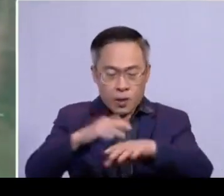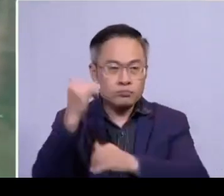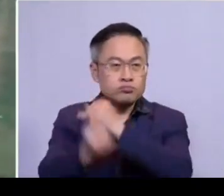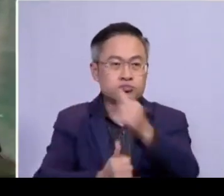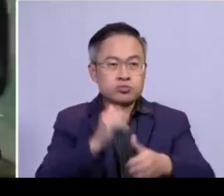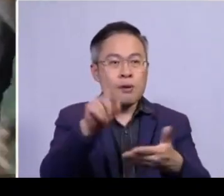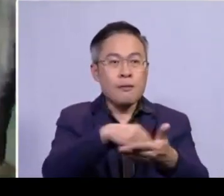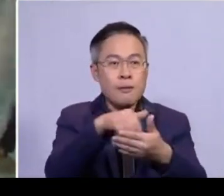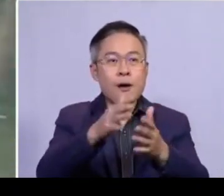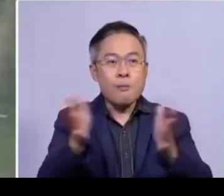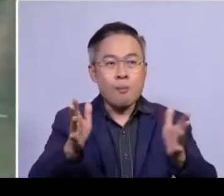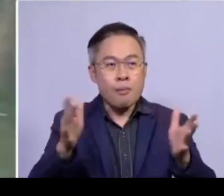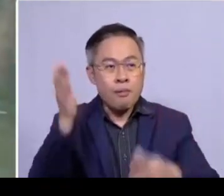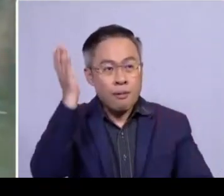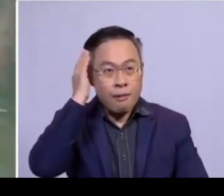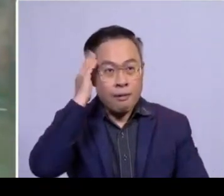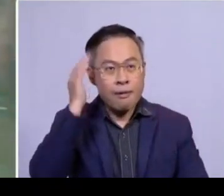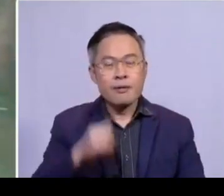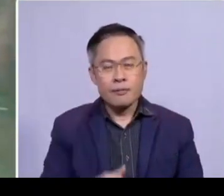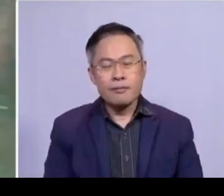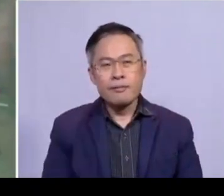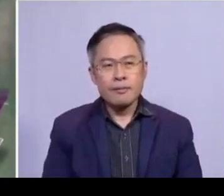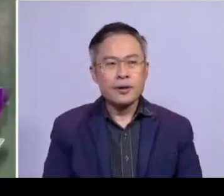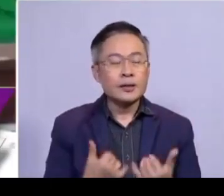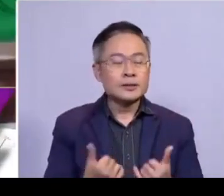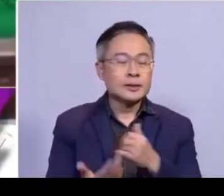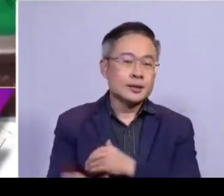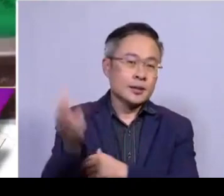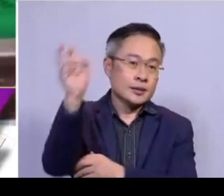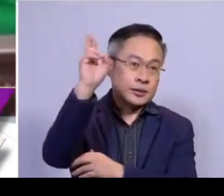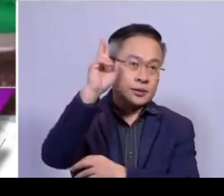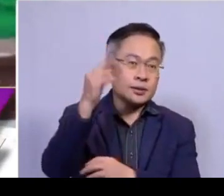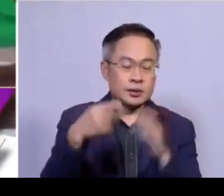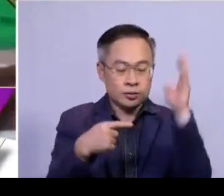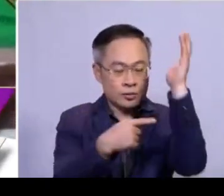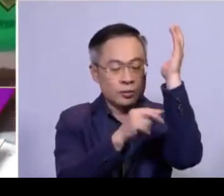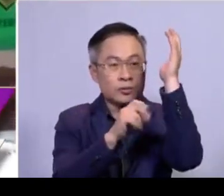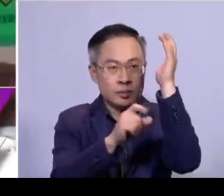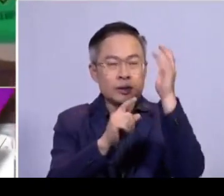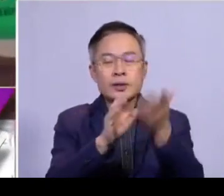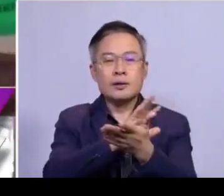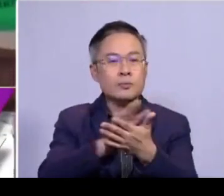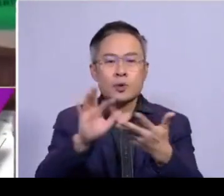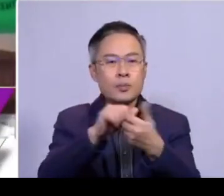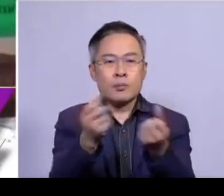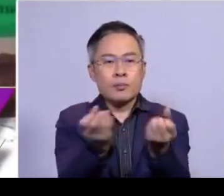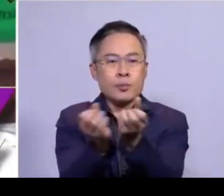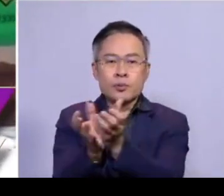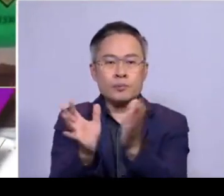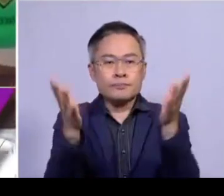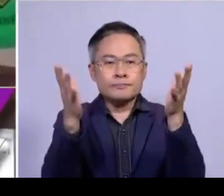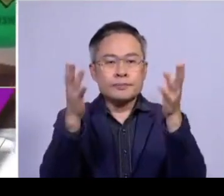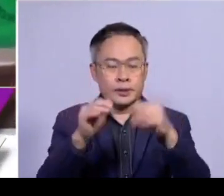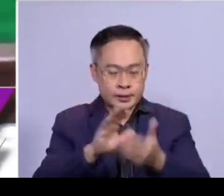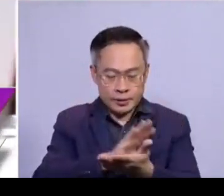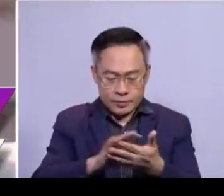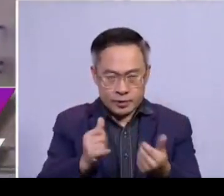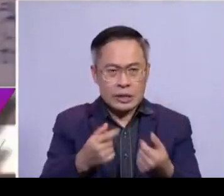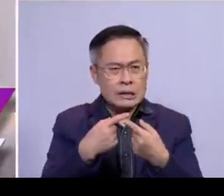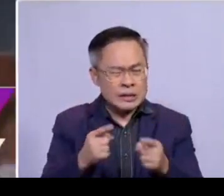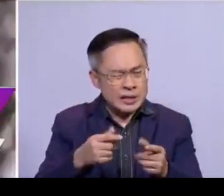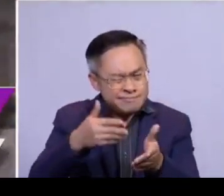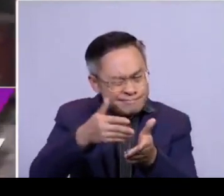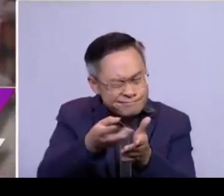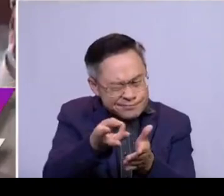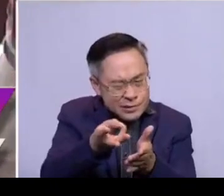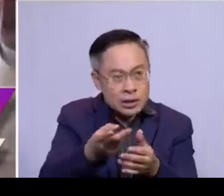ขณะที่ภาพรวมการออกมาใช้สิทธิ์เลือกตั้งของประชาชนครึ่งวันเช้าที่นี่พบค่ะว่าส่วนใหญ่เป็นไปด้วยความเรียบร้อยดีแต่ก็มีปัญหาบางจุด